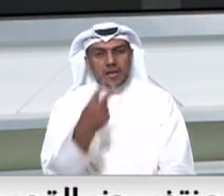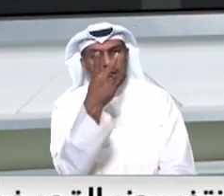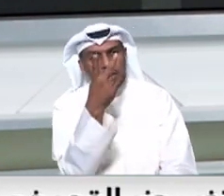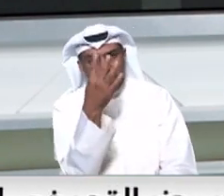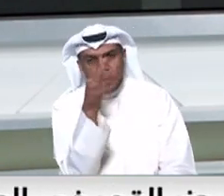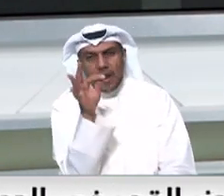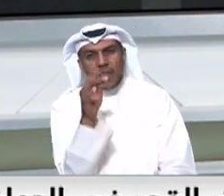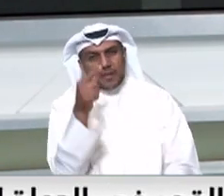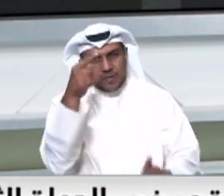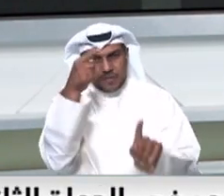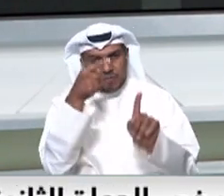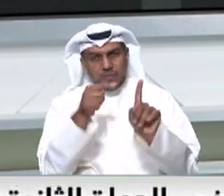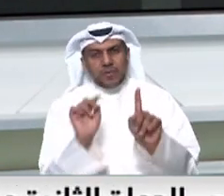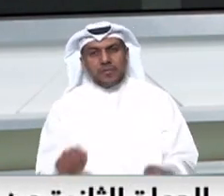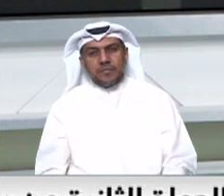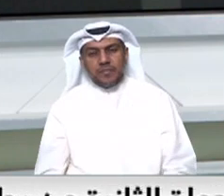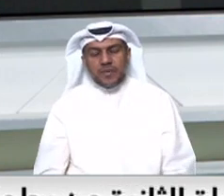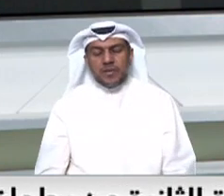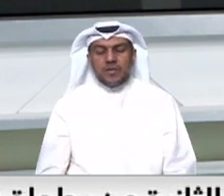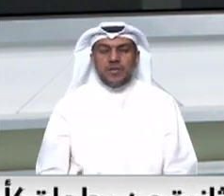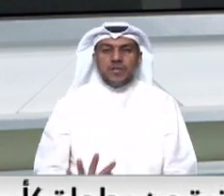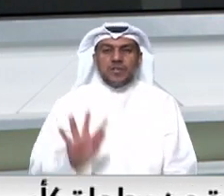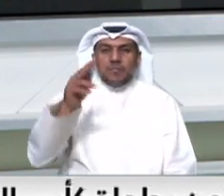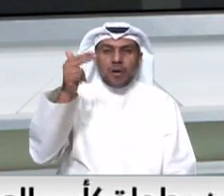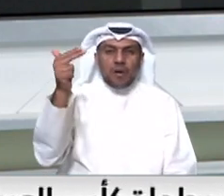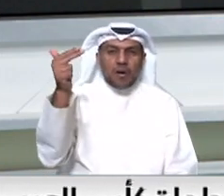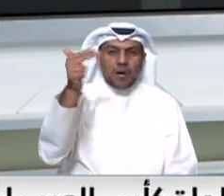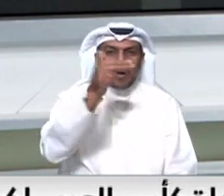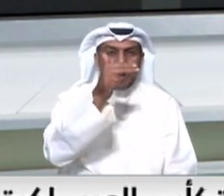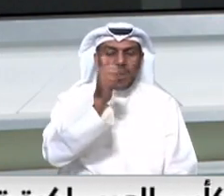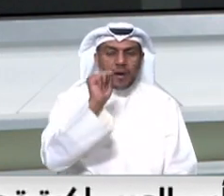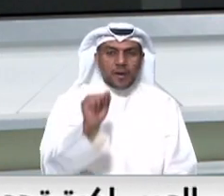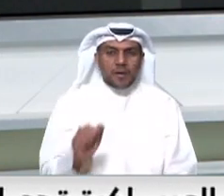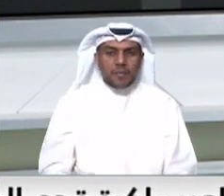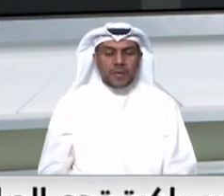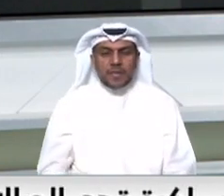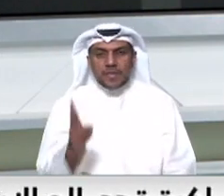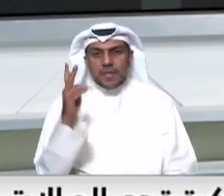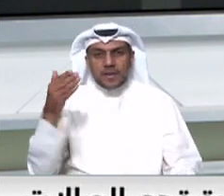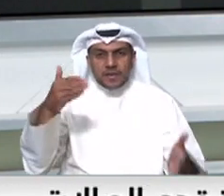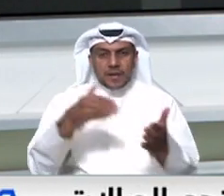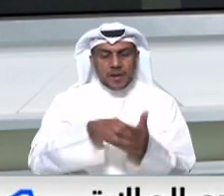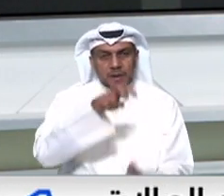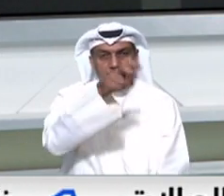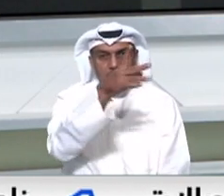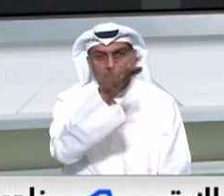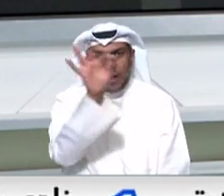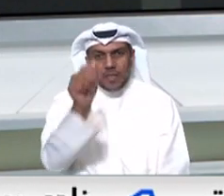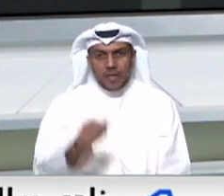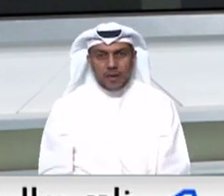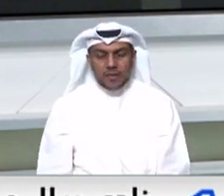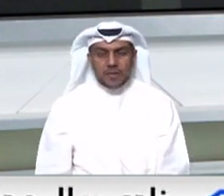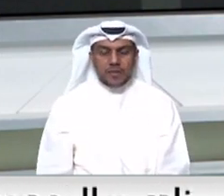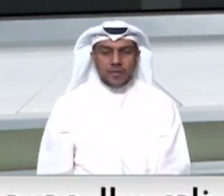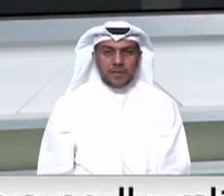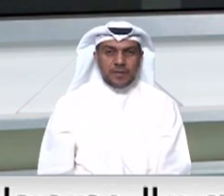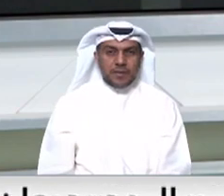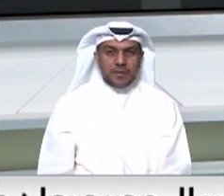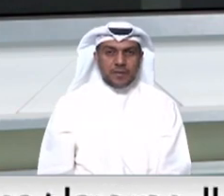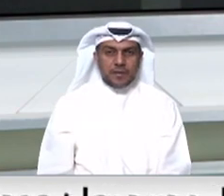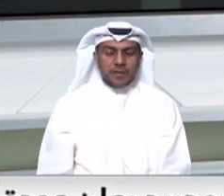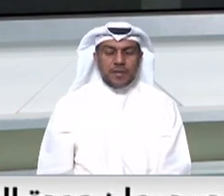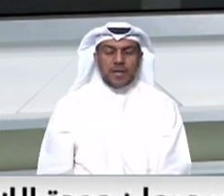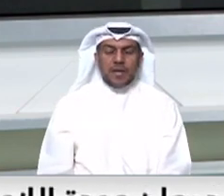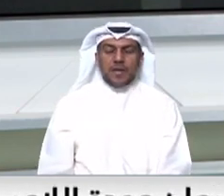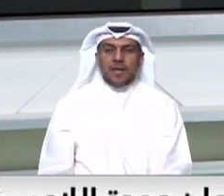درجة مئوية، هواء شمالي غربي خفيف إلى معتدل السرعة بشكل عام 12 إلى 38 كيلومتر في الساعة، سماء